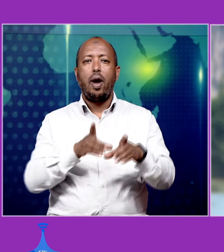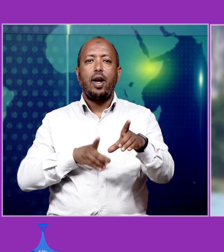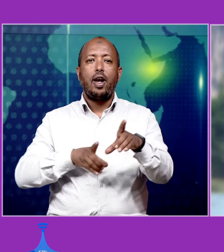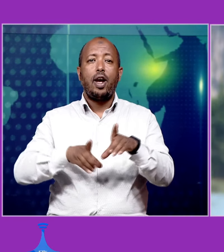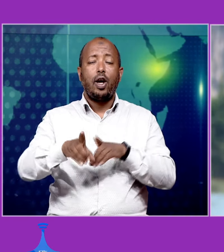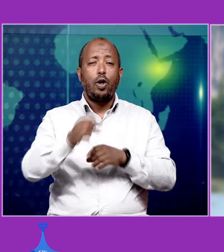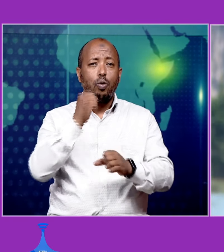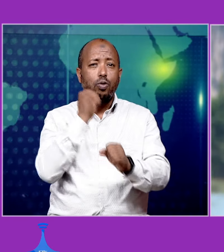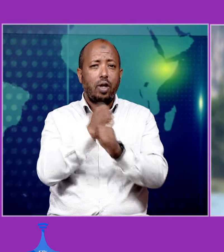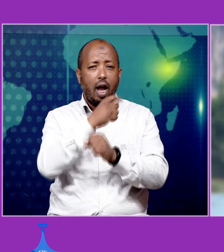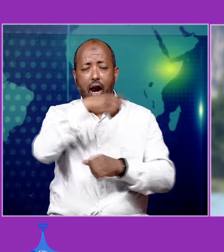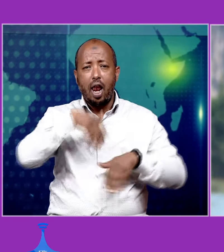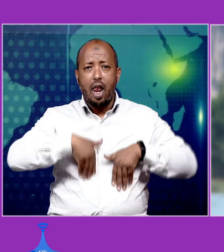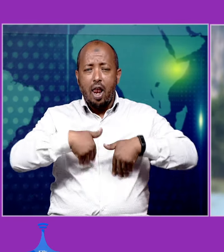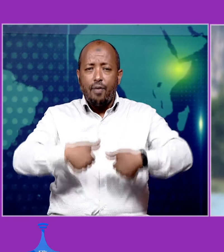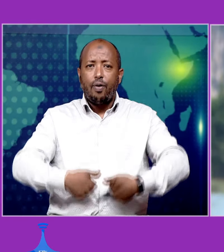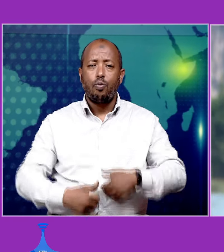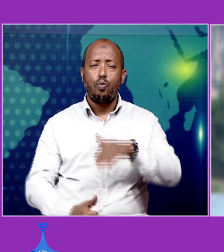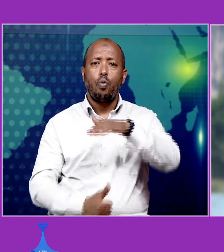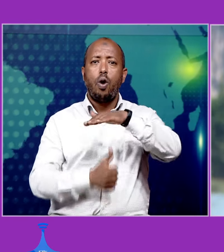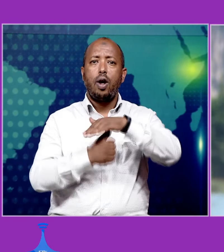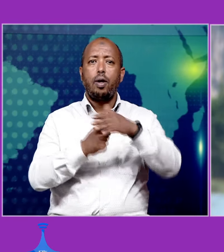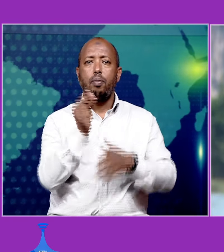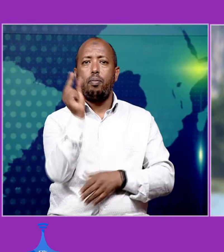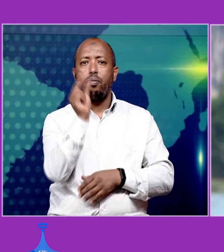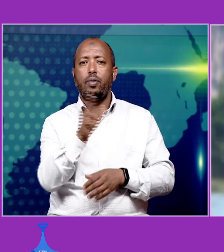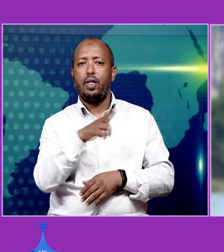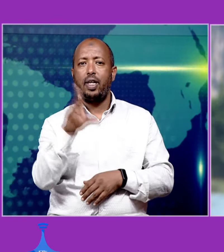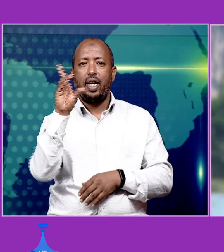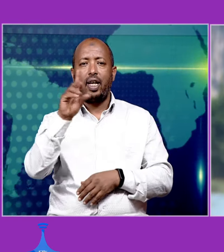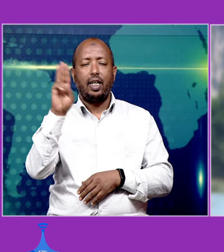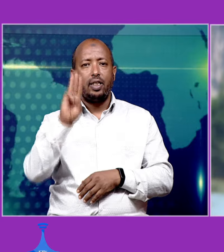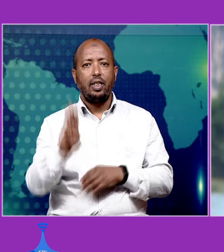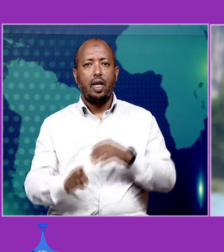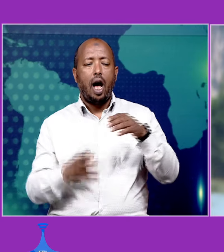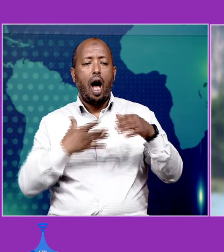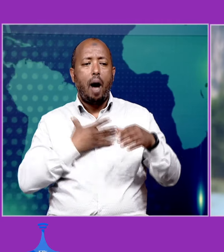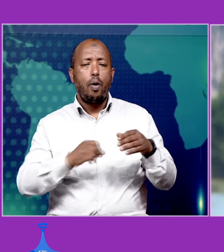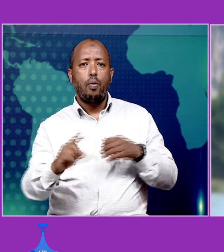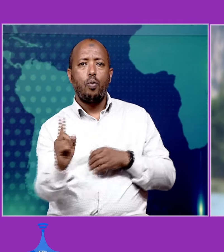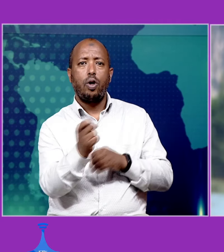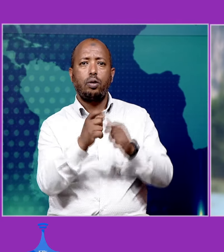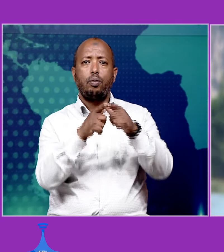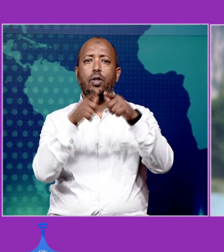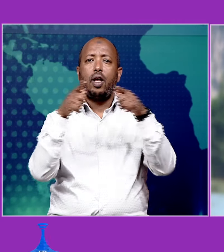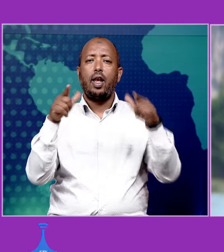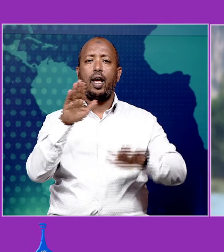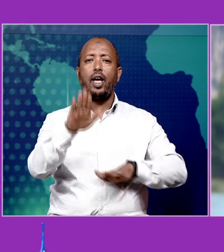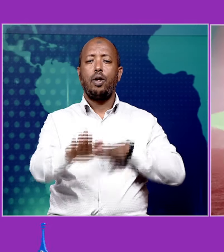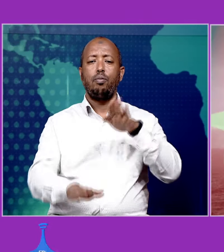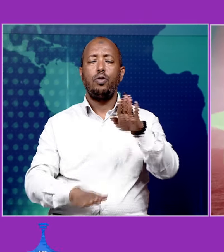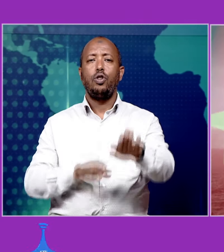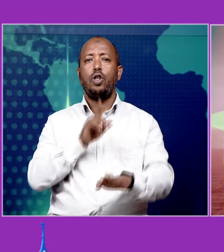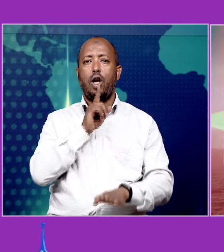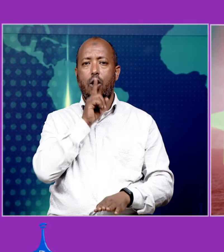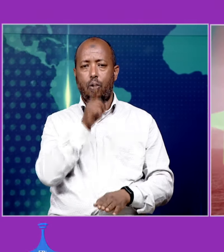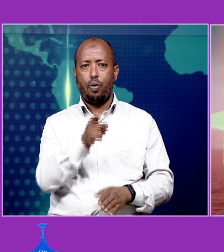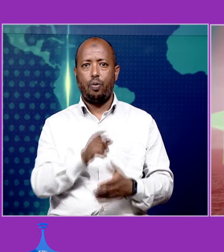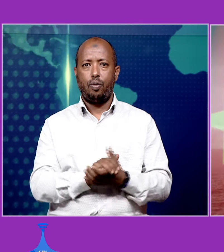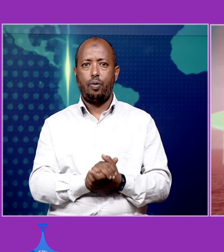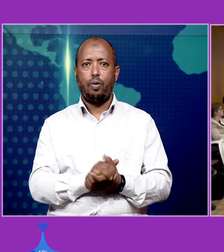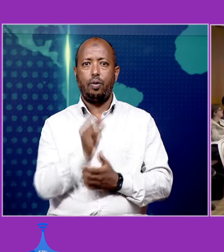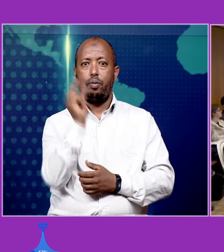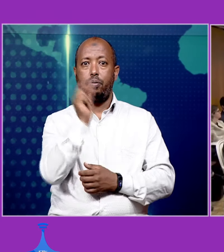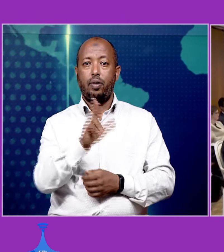ጥረት በዋነኛነት የብሪክስ አባል መሆናችን ትልቅ እርምጃ ነው።